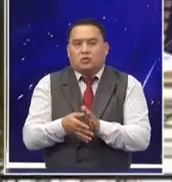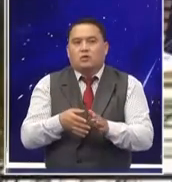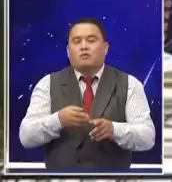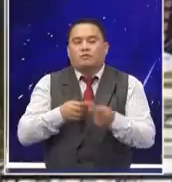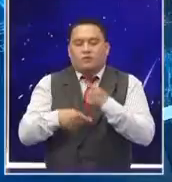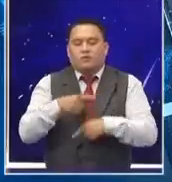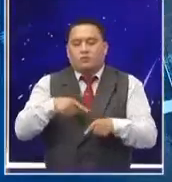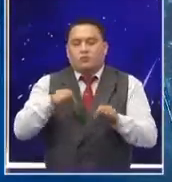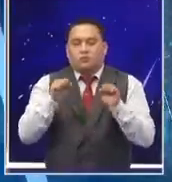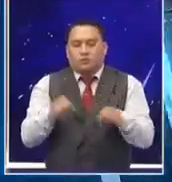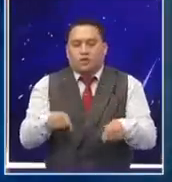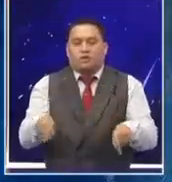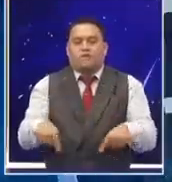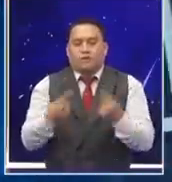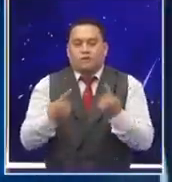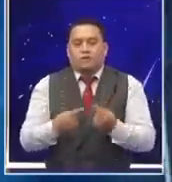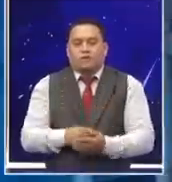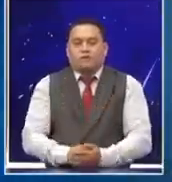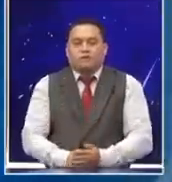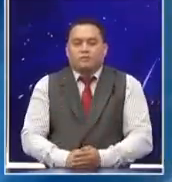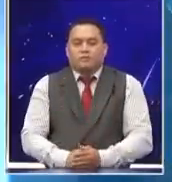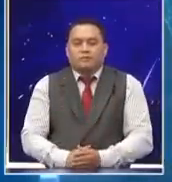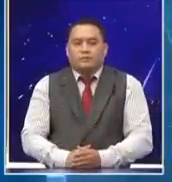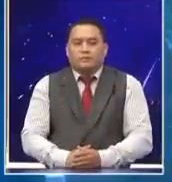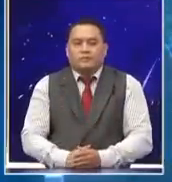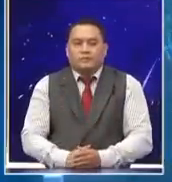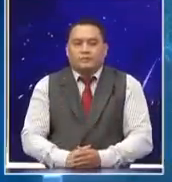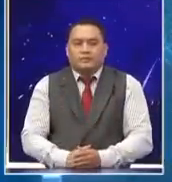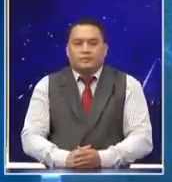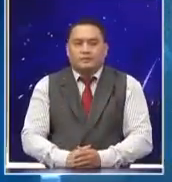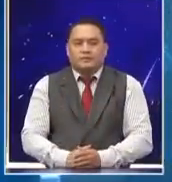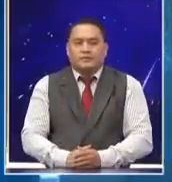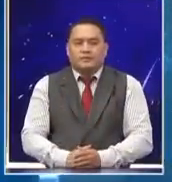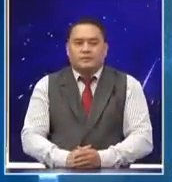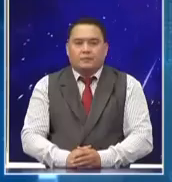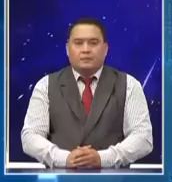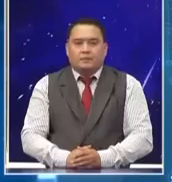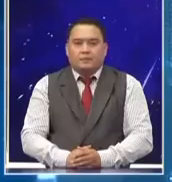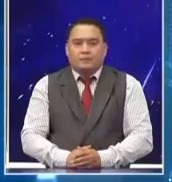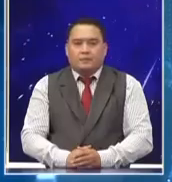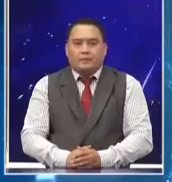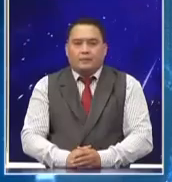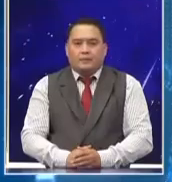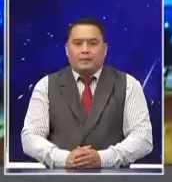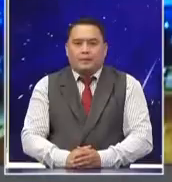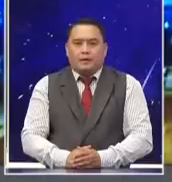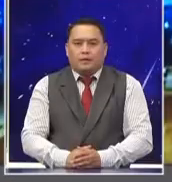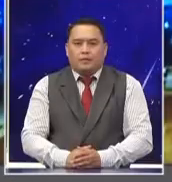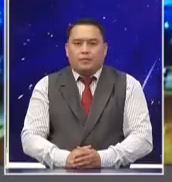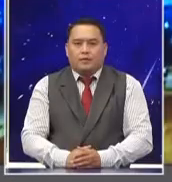өтелетініне сенімді. Топтаманы ғаламтор ақпараттармен дайындаған Меруерт Қыдырбайқызы, Жетісу телеарнасы.